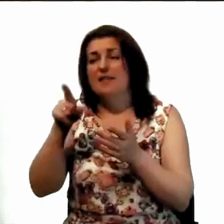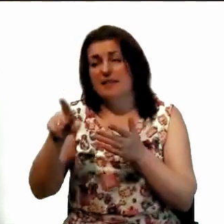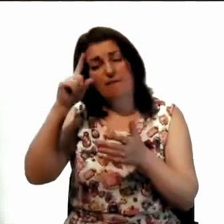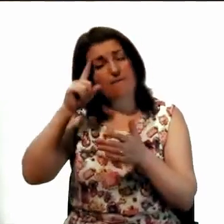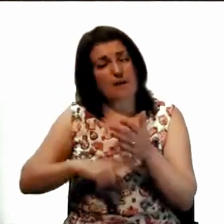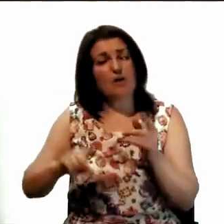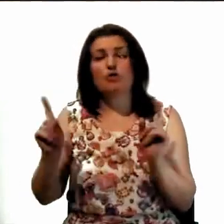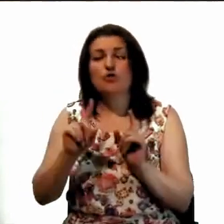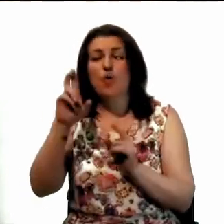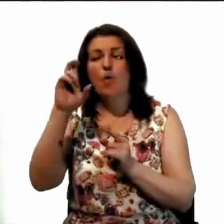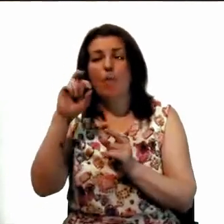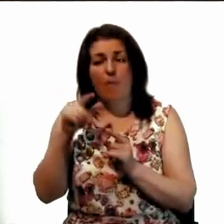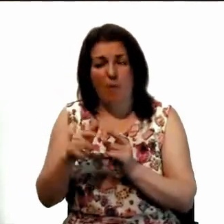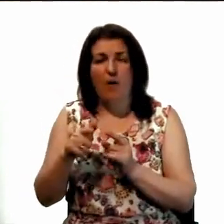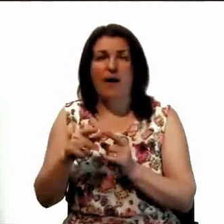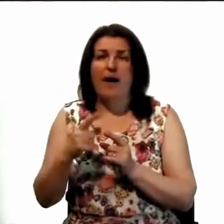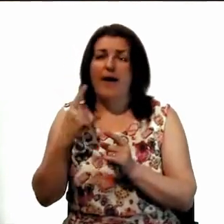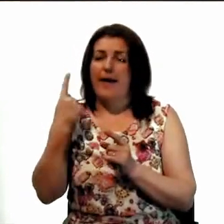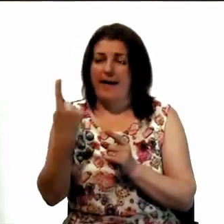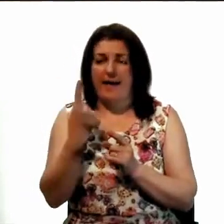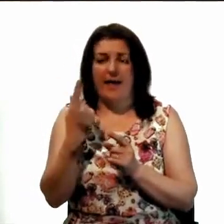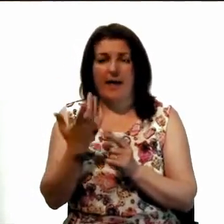что Бог един?»